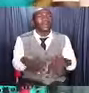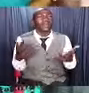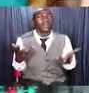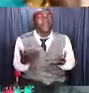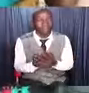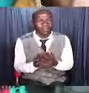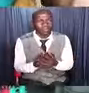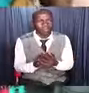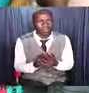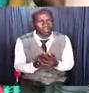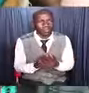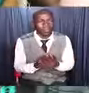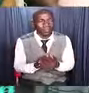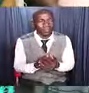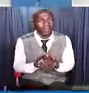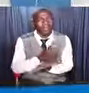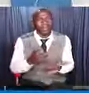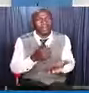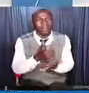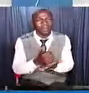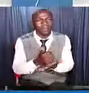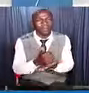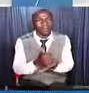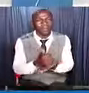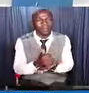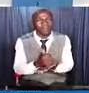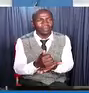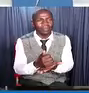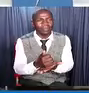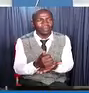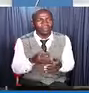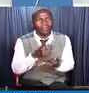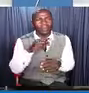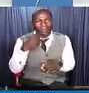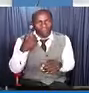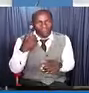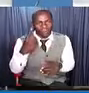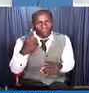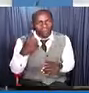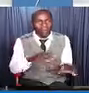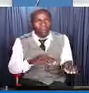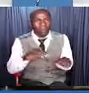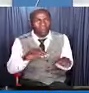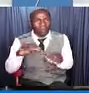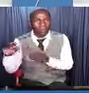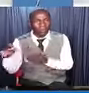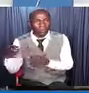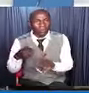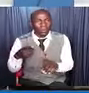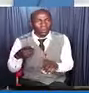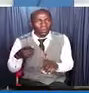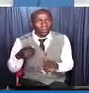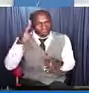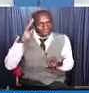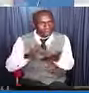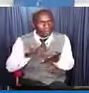Hallelujah. Hallelujah. Amen. Amen. Kwa hivyo, therefore, ondoka hapo kiamini nimebarikiwa. Leave